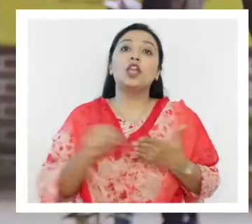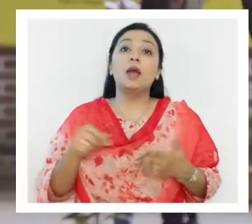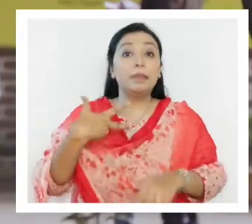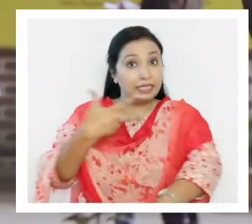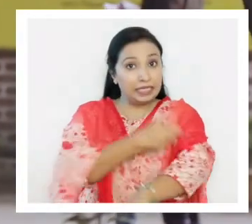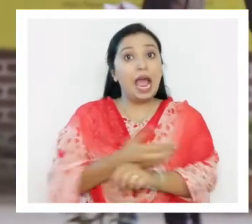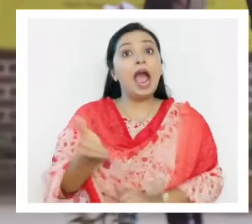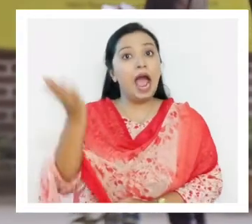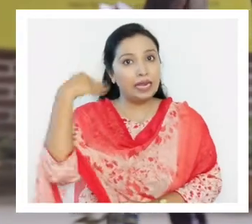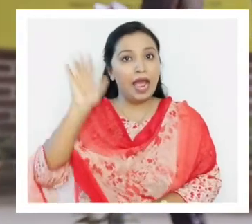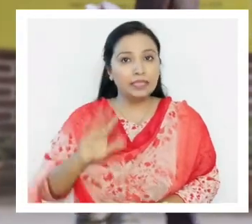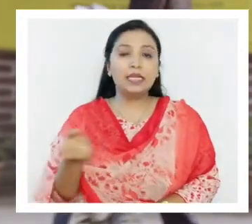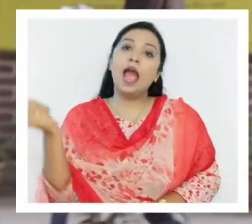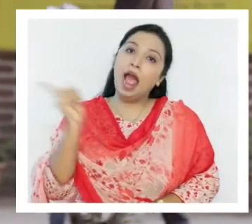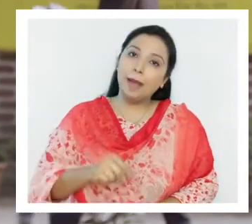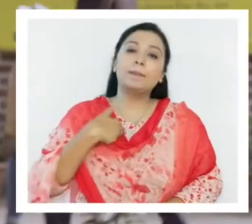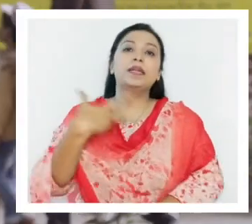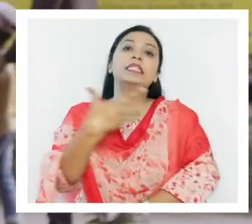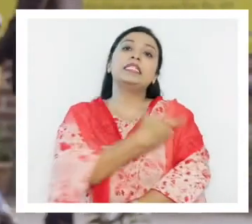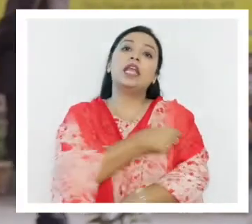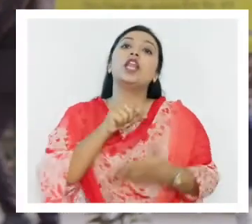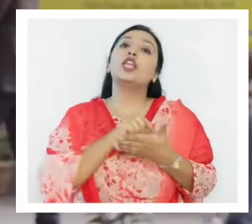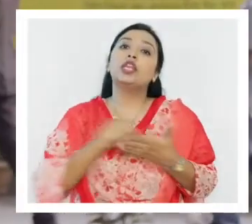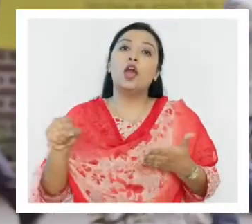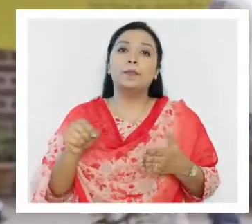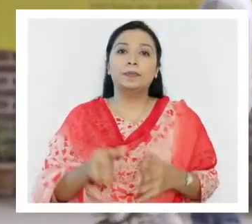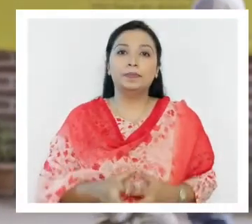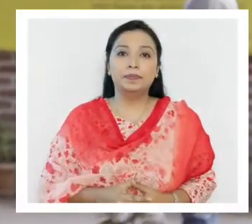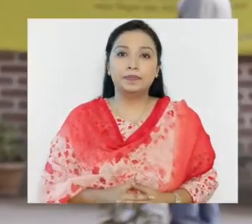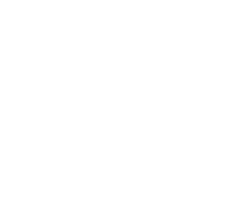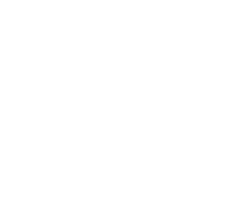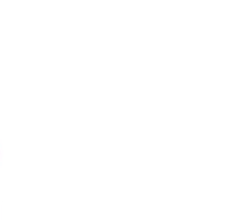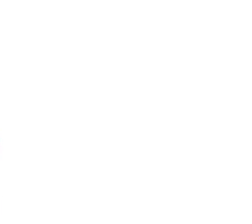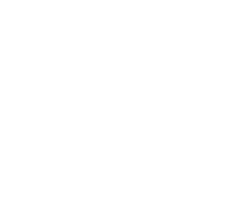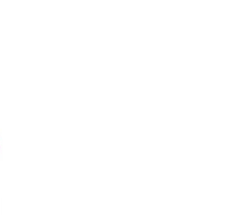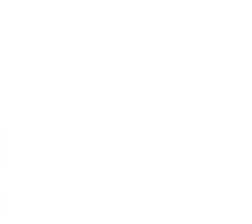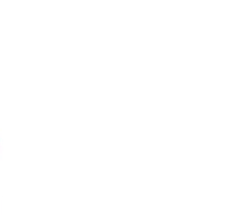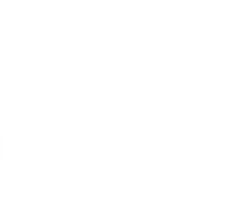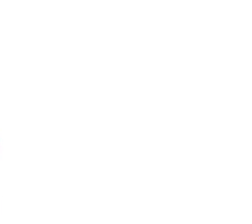হবে। হামরুবেলার টিকা আগে দেয়া থাকলেও এই ক্যাম্পেইনে সকল শিশুকে আবারও টিকা দিতে হবে।